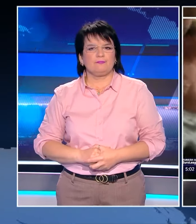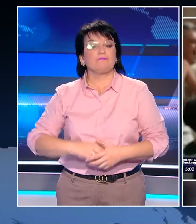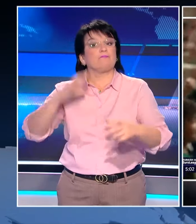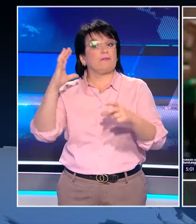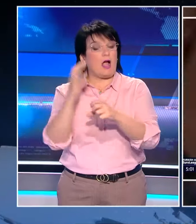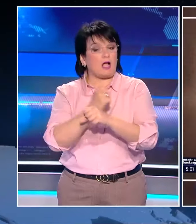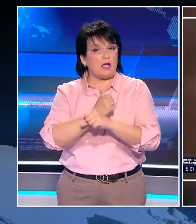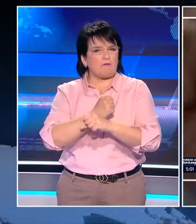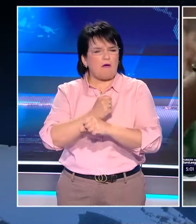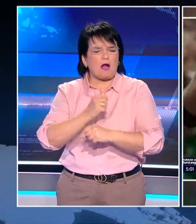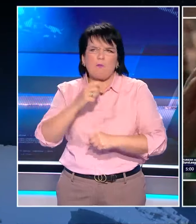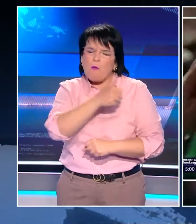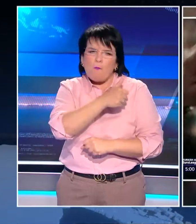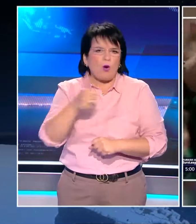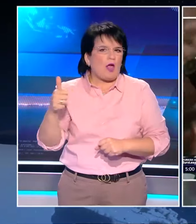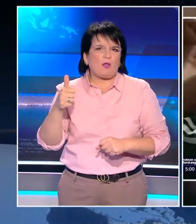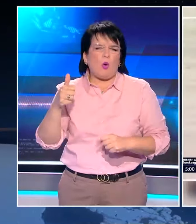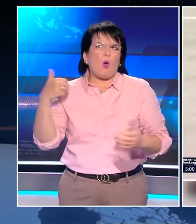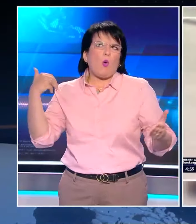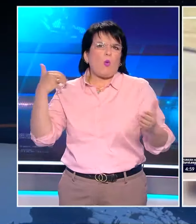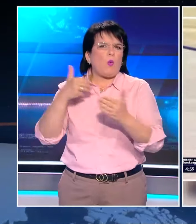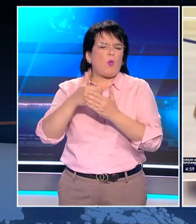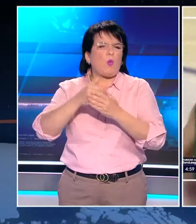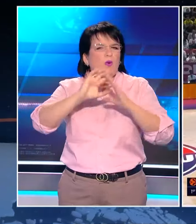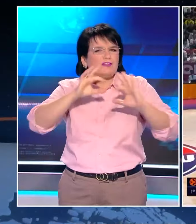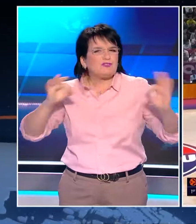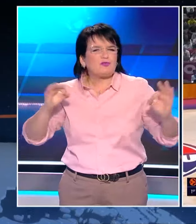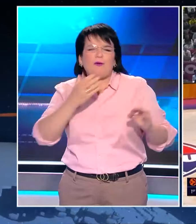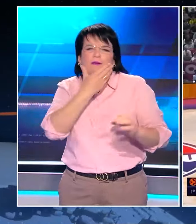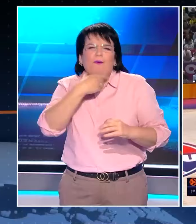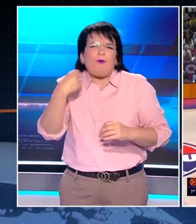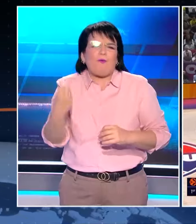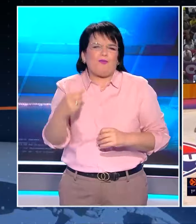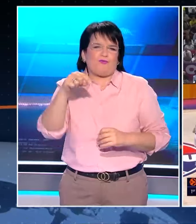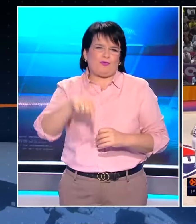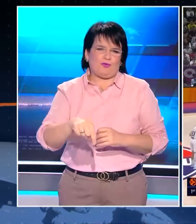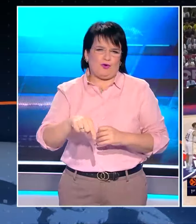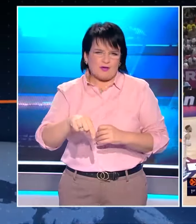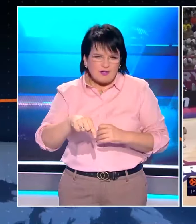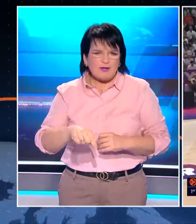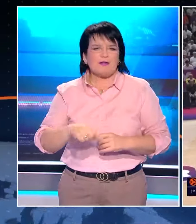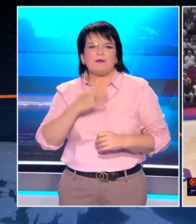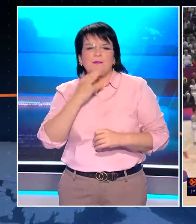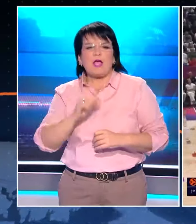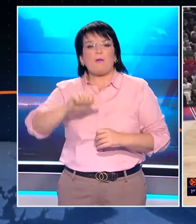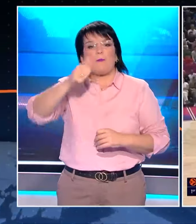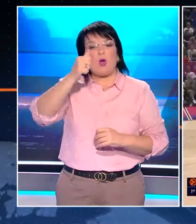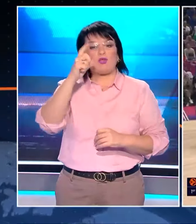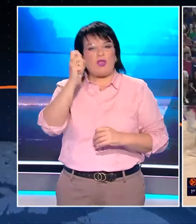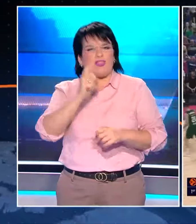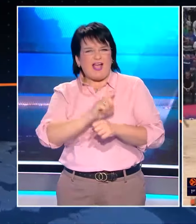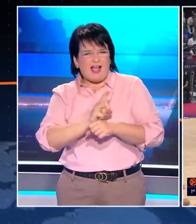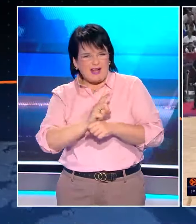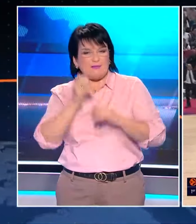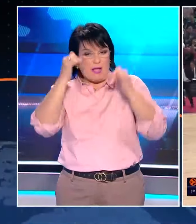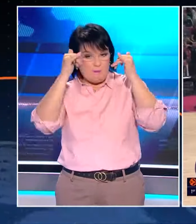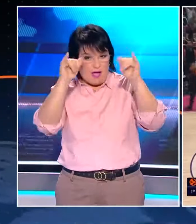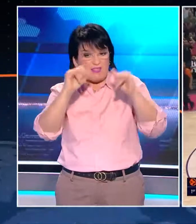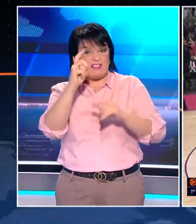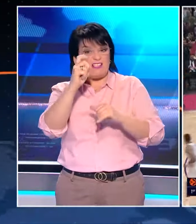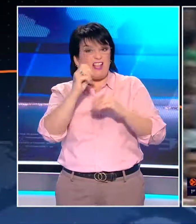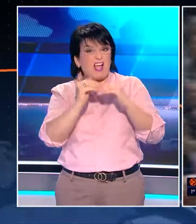Καταφέραμε κάτι ασύλληπτο, δεν νομίζω να υπάρχει κάποια πιο όμορφη ιστορία από αυτή. Η Βασίλισσα βομβάρδιζε στο πρώτο δεκάλεπτο και έχτισε διαφορά 11